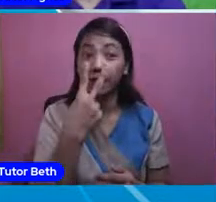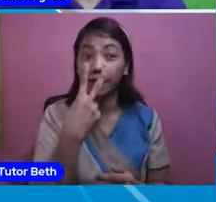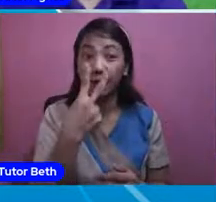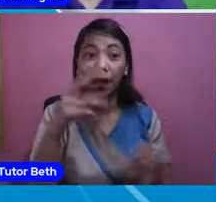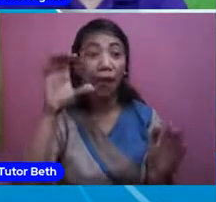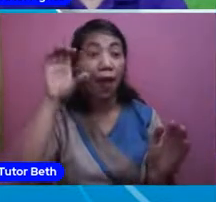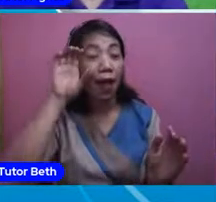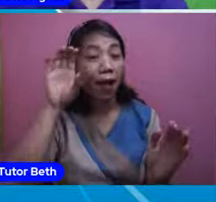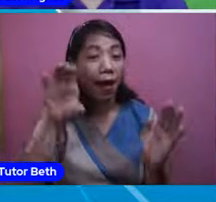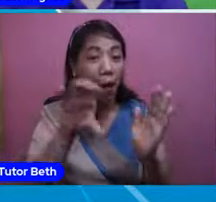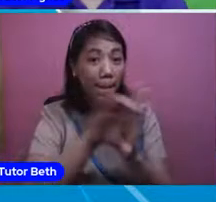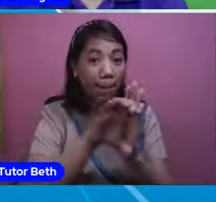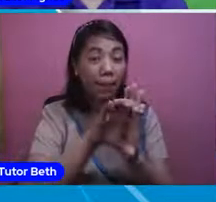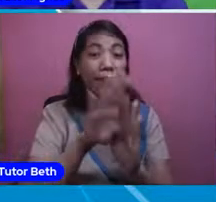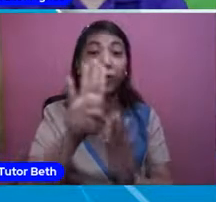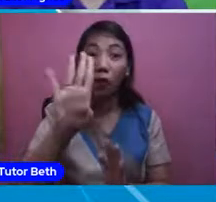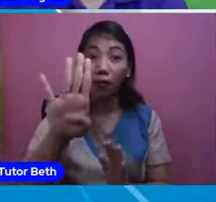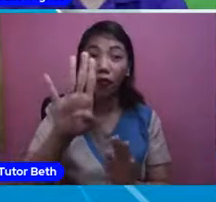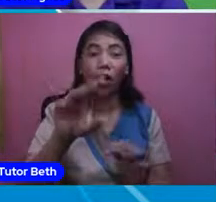Ang grocery,